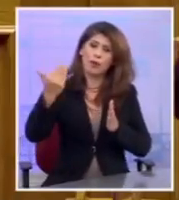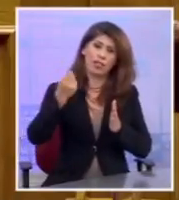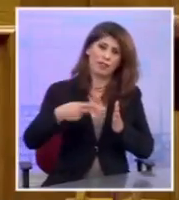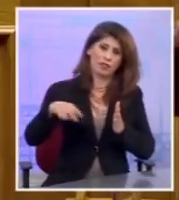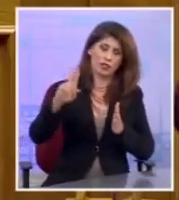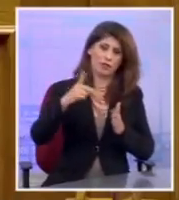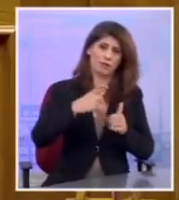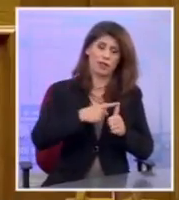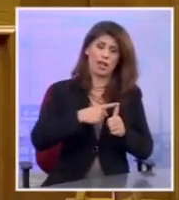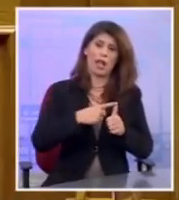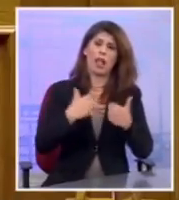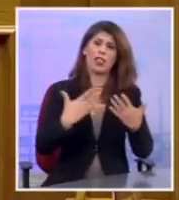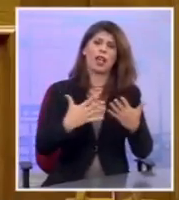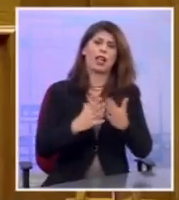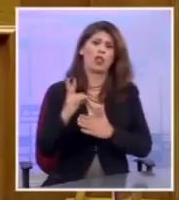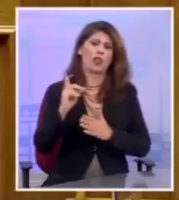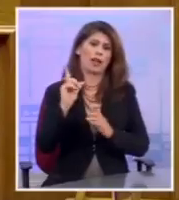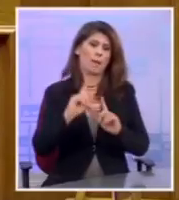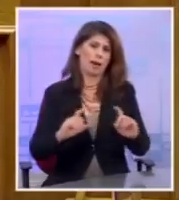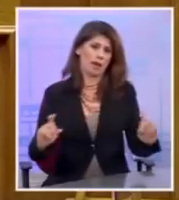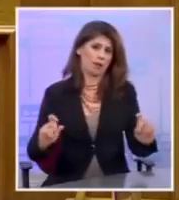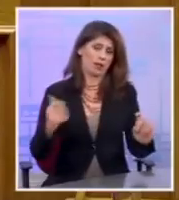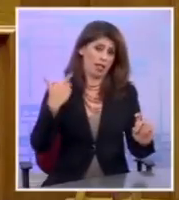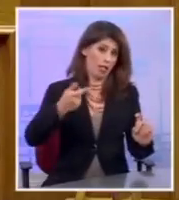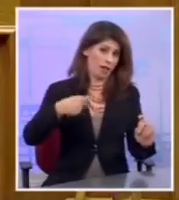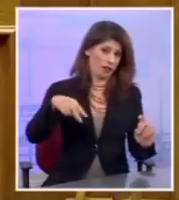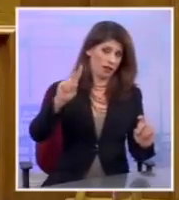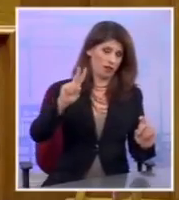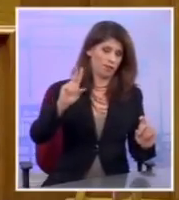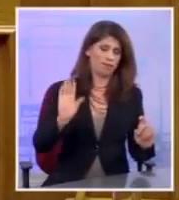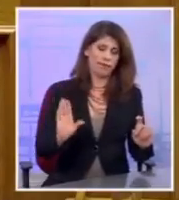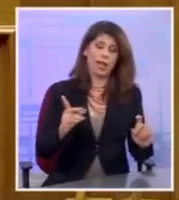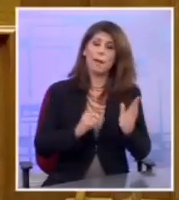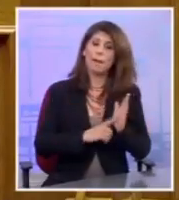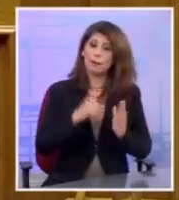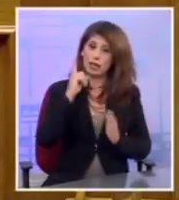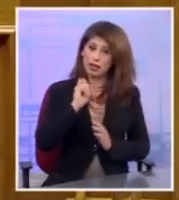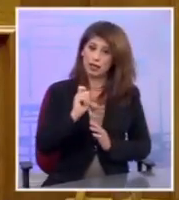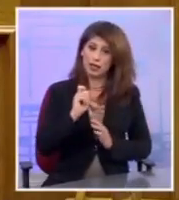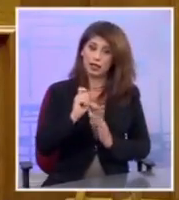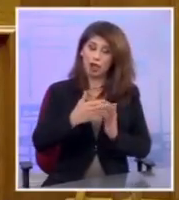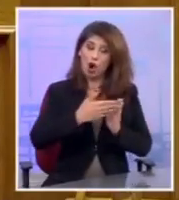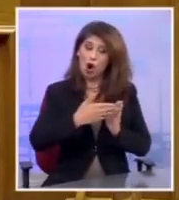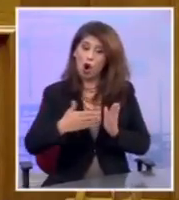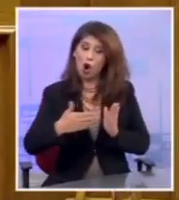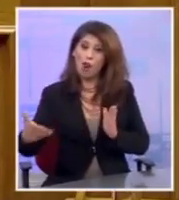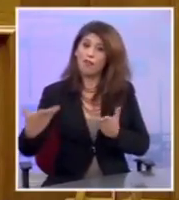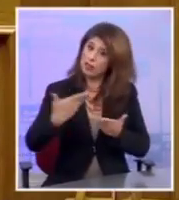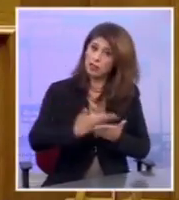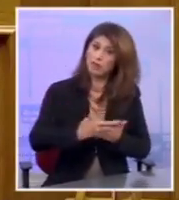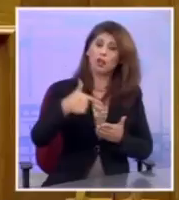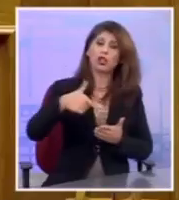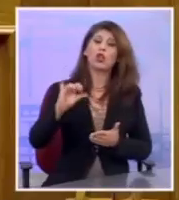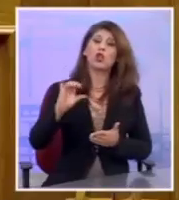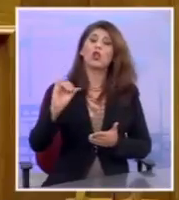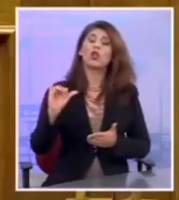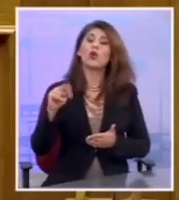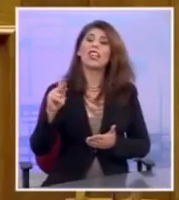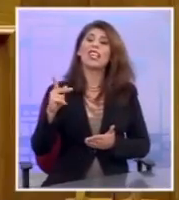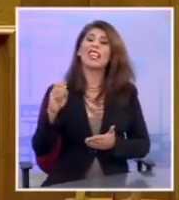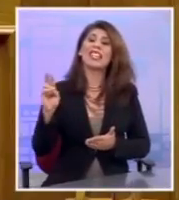Είπατε 10-12 πράγματα. Πρέπει να ξέρετε ότι όλα αυτά ήταν στην πρόταση του Juncker που